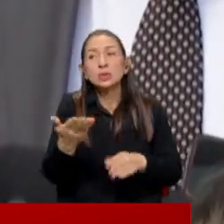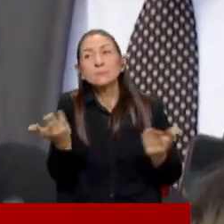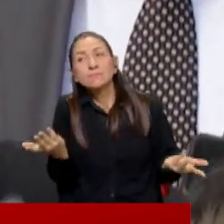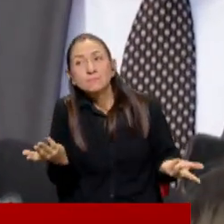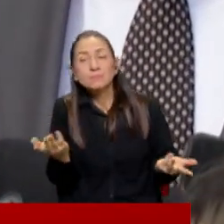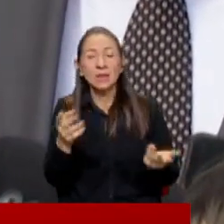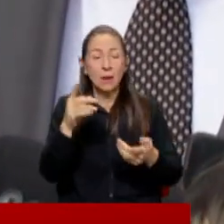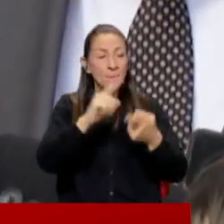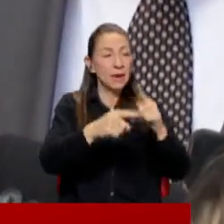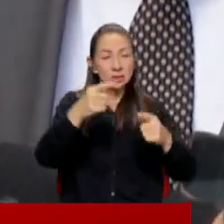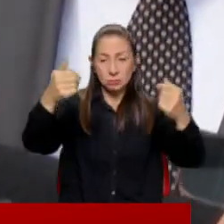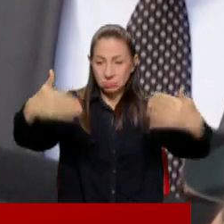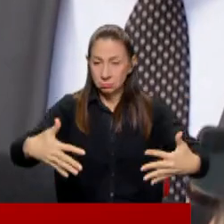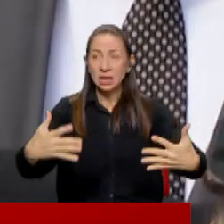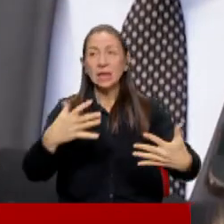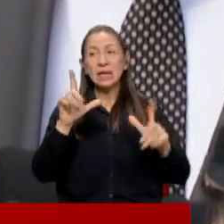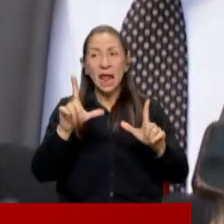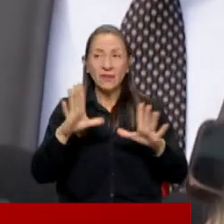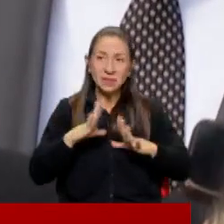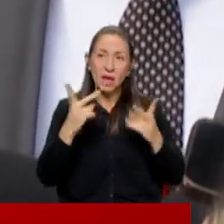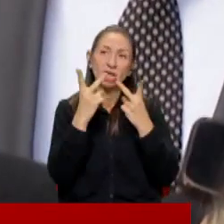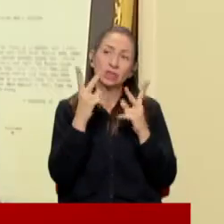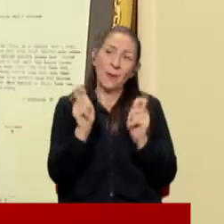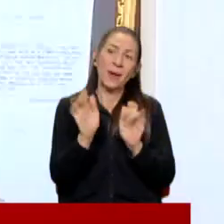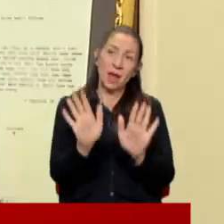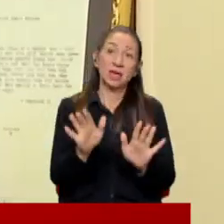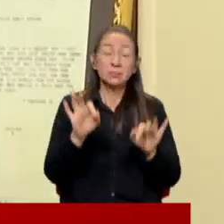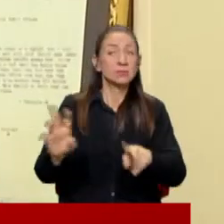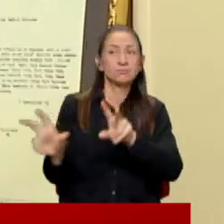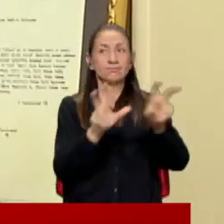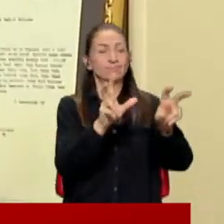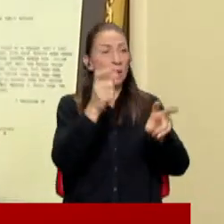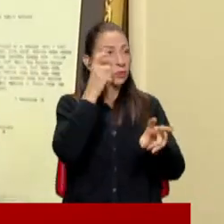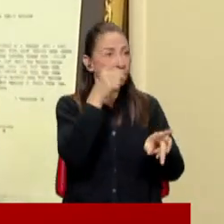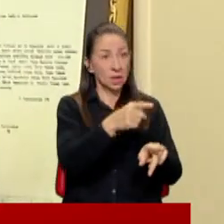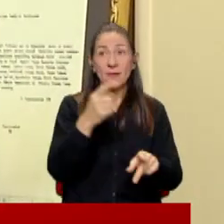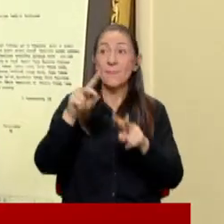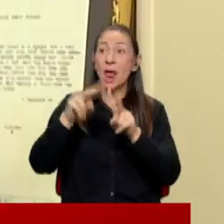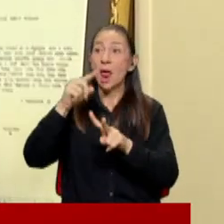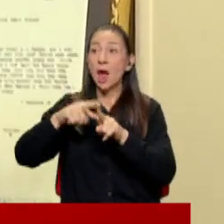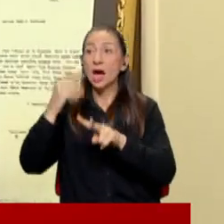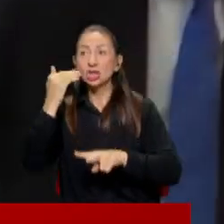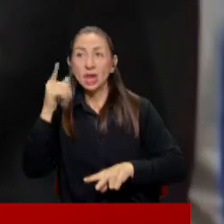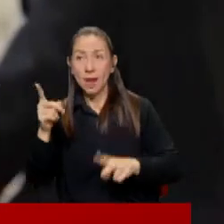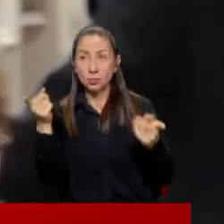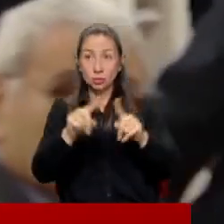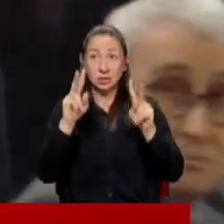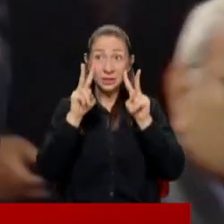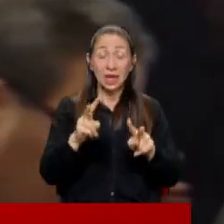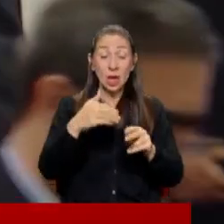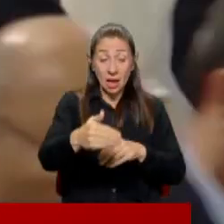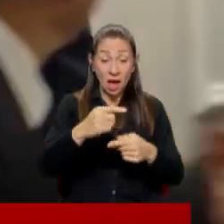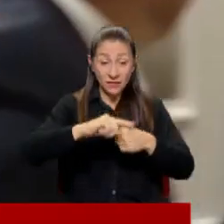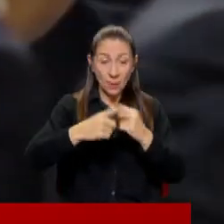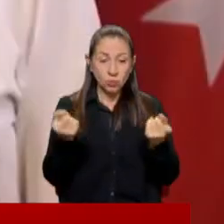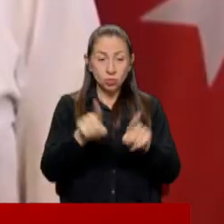e Parti kurulları gerek görürlerse bir açıklama yaparlar şimdi gözler Özgür özerle Meral Akşener buluşmasına çevrildi Önümüzdeki hafta